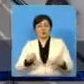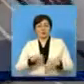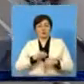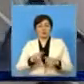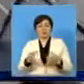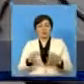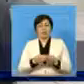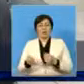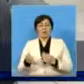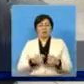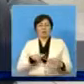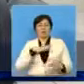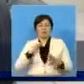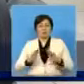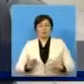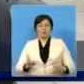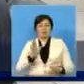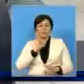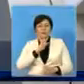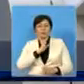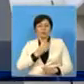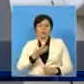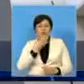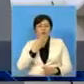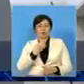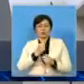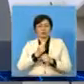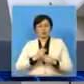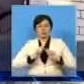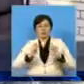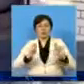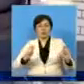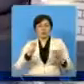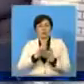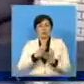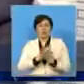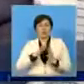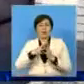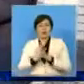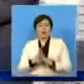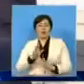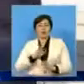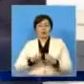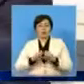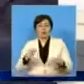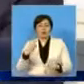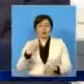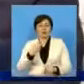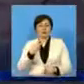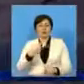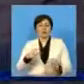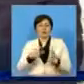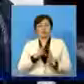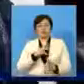басшылығы көпбалалы отбасына су ысыту құрылғысын сыйға тартты. Аймақты дамыту бағдарламасы арқылы ауылға жеткен су құбырының құны 327 миллион